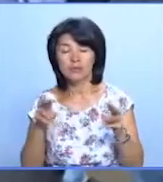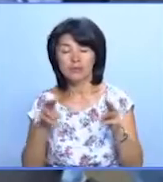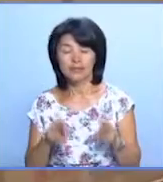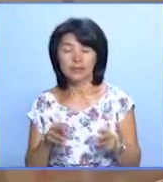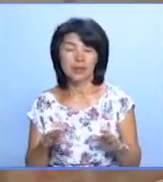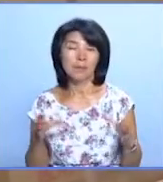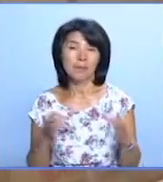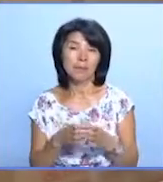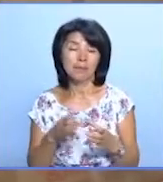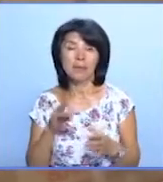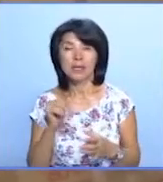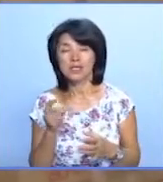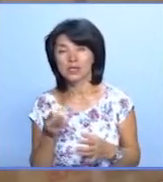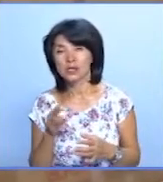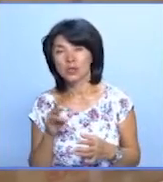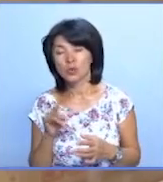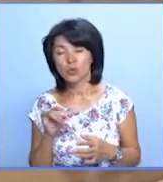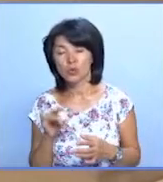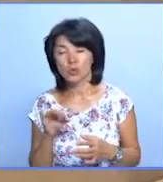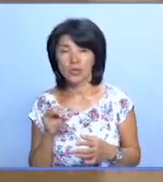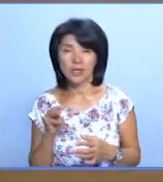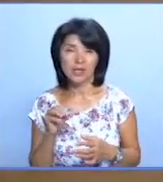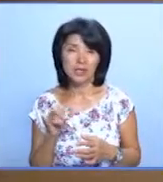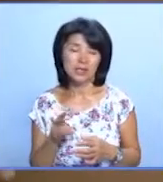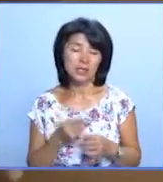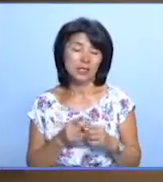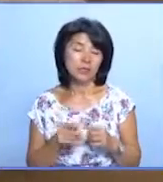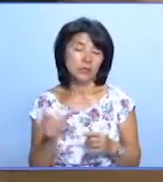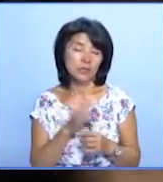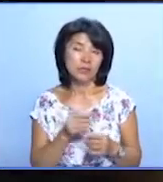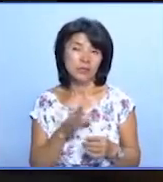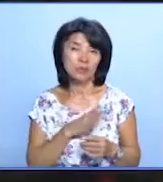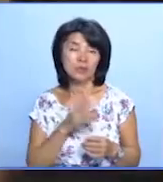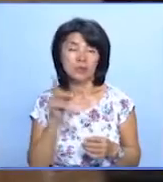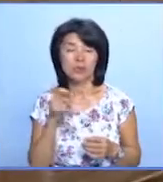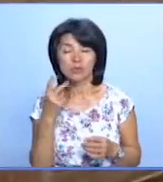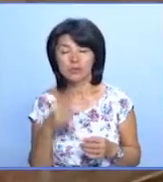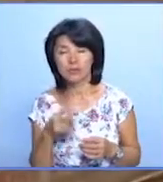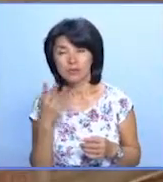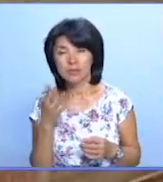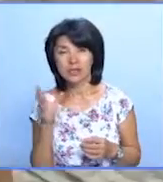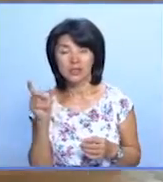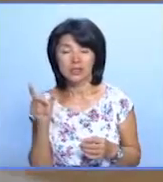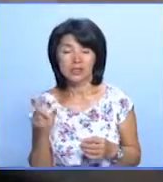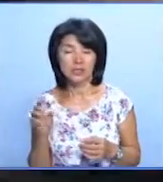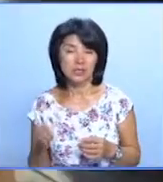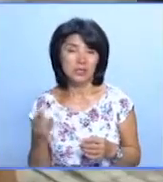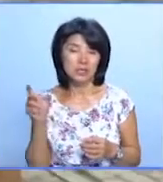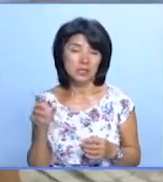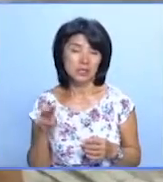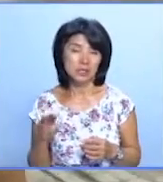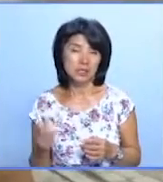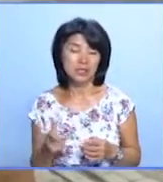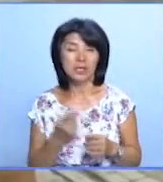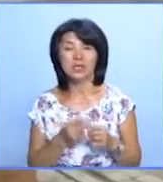Отан». Приобретение товара обошлось в 103 миллиона 125 тысяч тенге. Поставщиком является ТО «Булашак International Development».